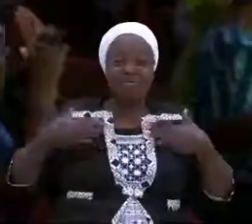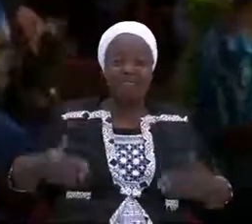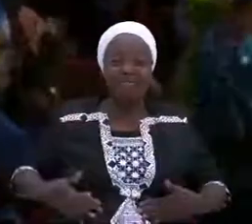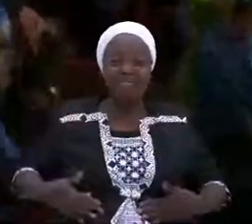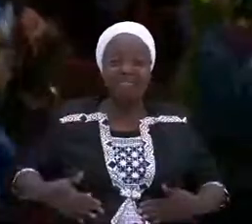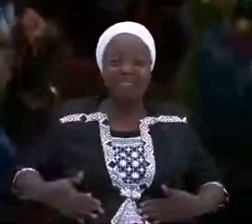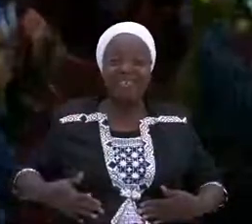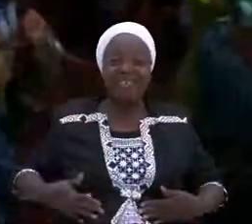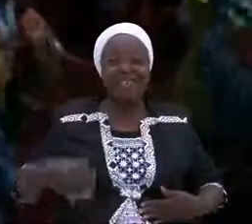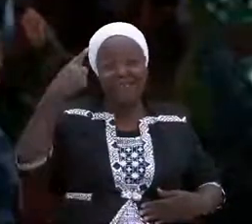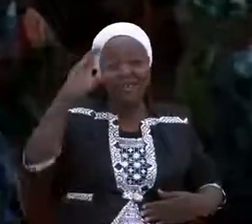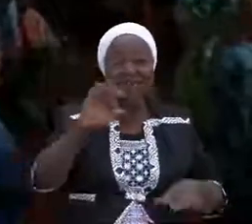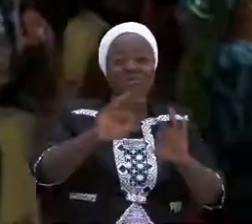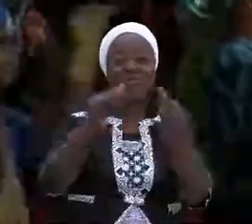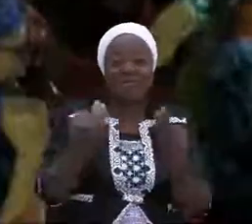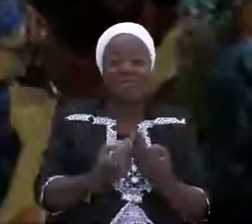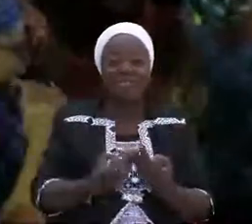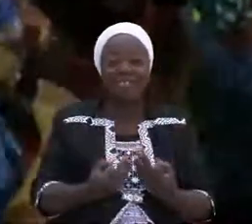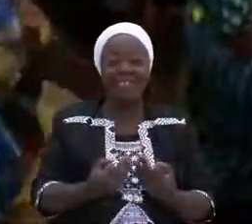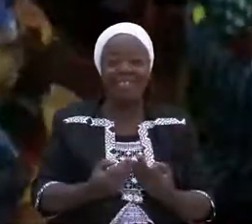corps. Pour ta famille.